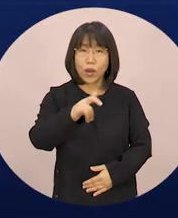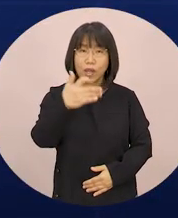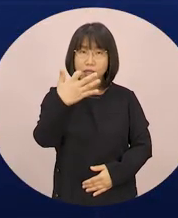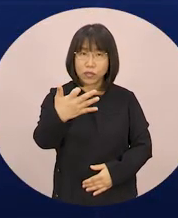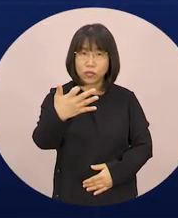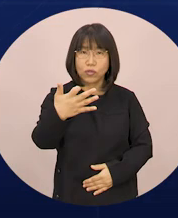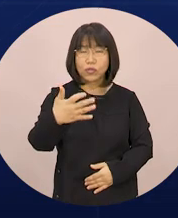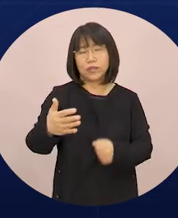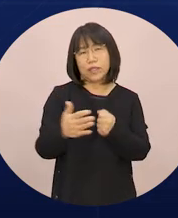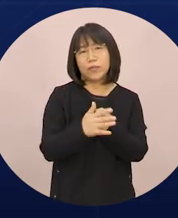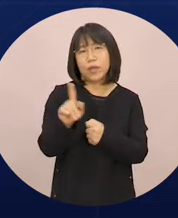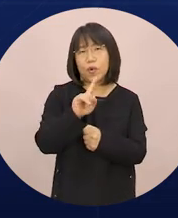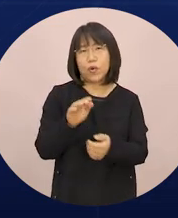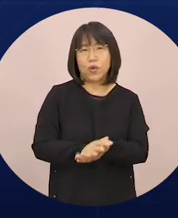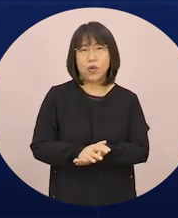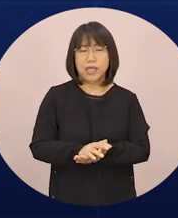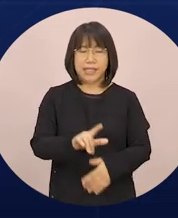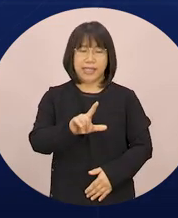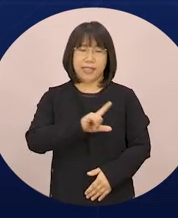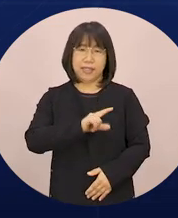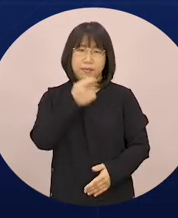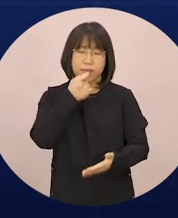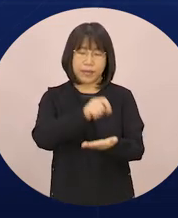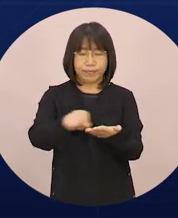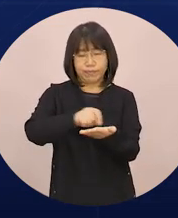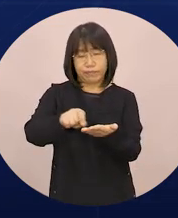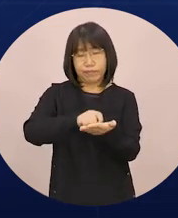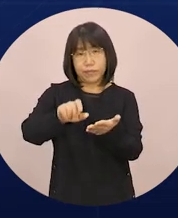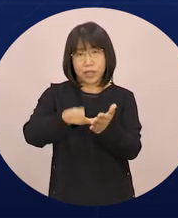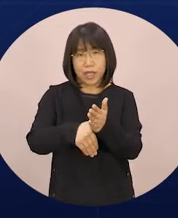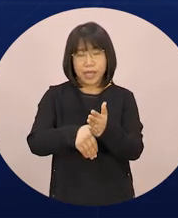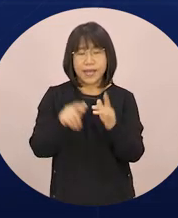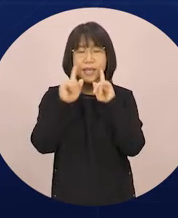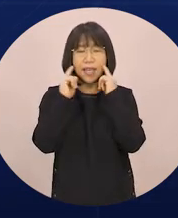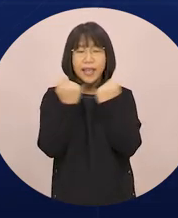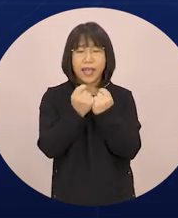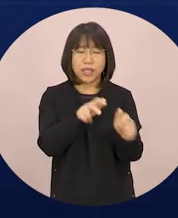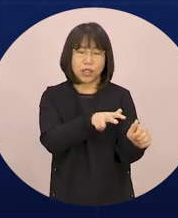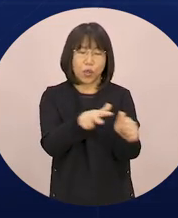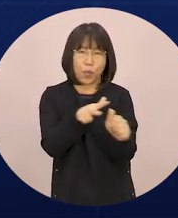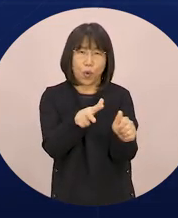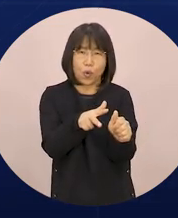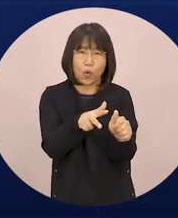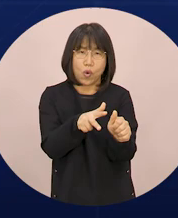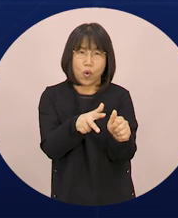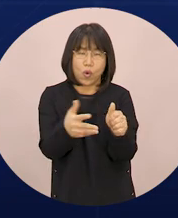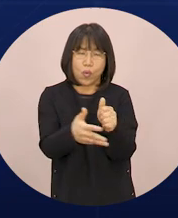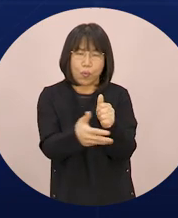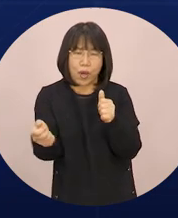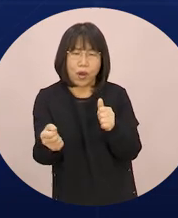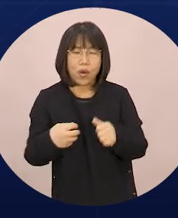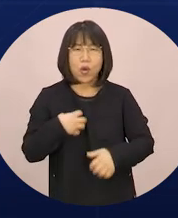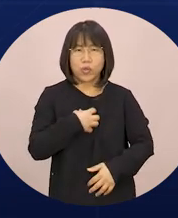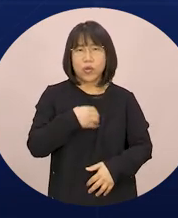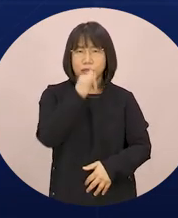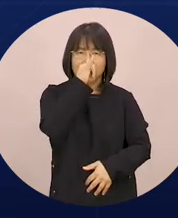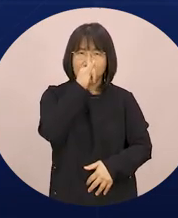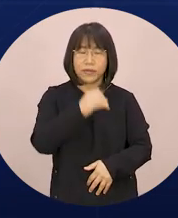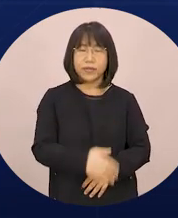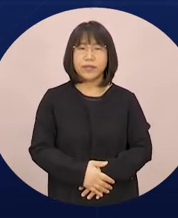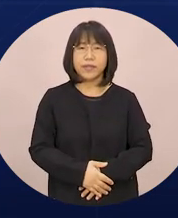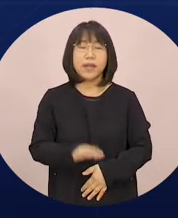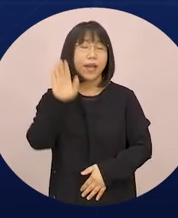코로나19 방역 지침에 따라 수기명부를 작성할 때마다 개인정보가 유출되진 않을까 불안한 적 있으실